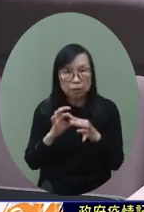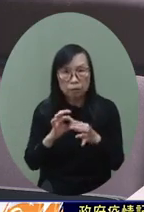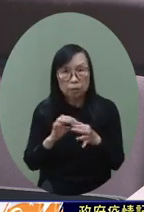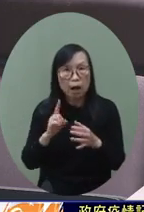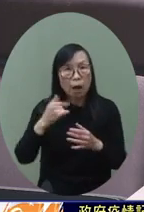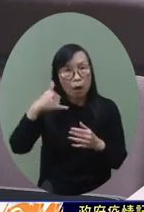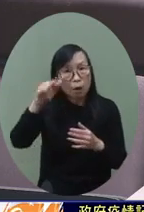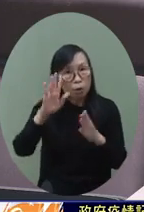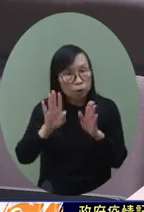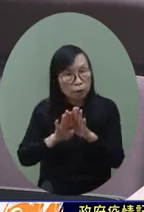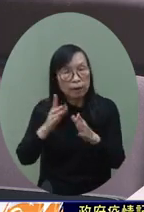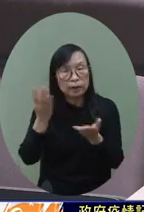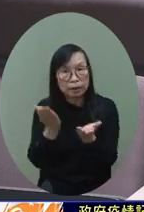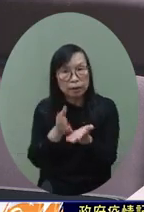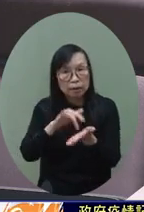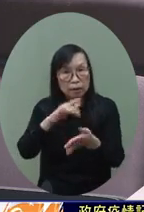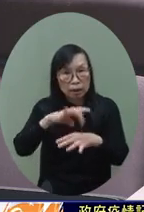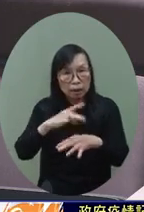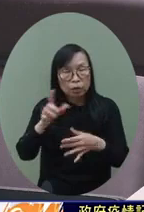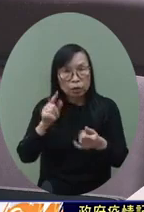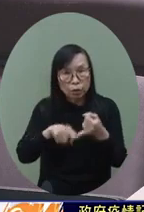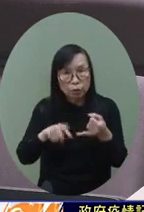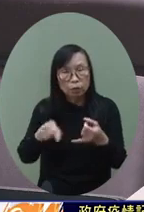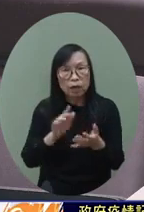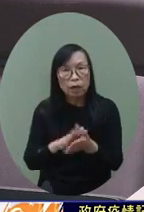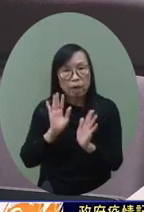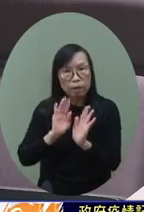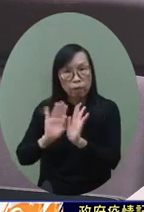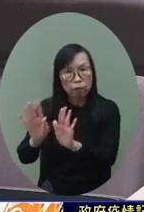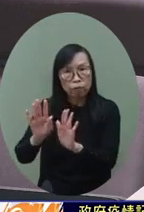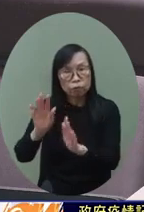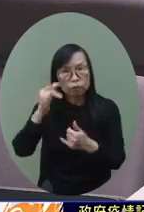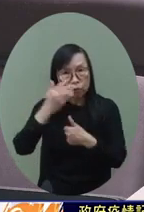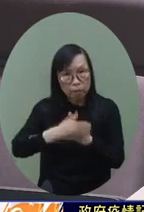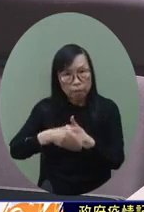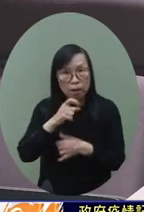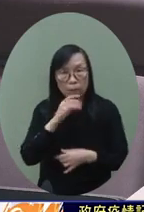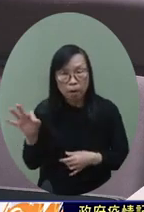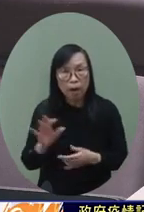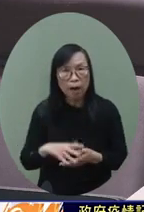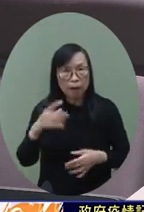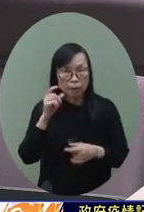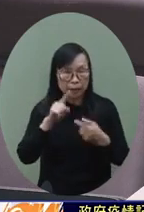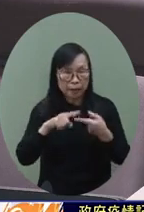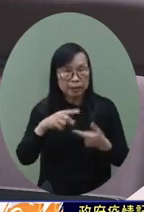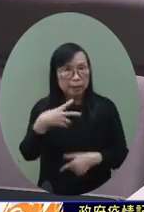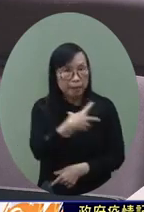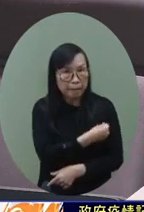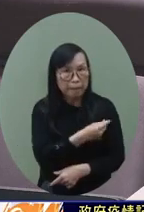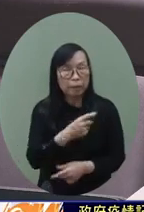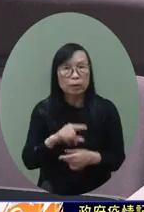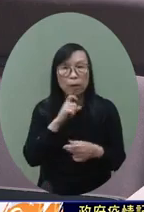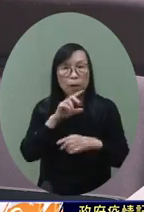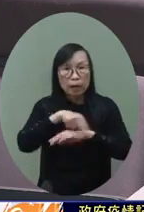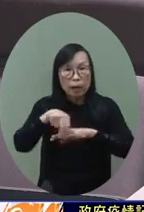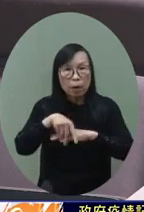門啊，或者接觸確診者，追蹤人員會唔會有啲嘅防護裝備咧？另外都係想問疫苗嗰方面嘅，即係係咪都有計劃